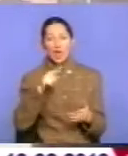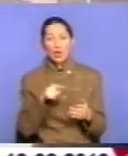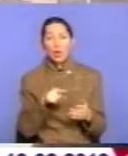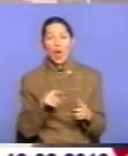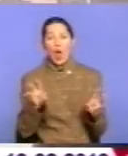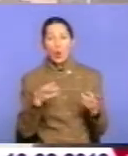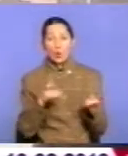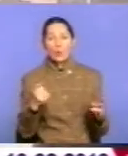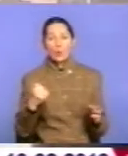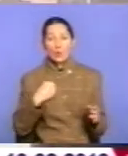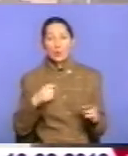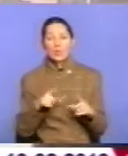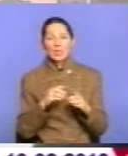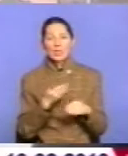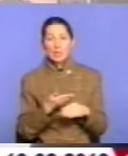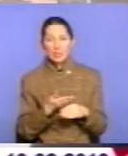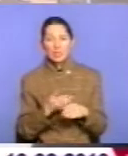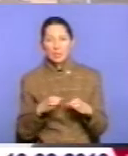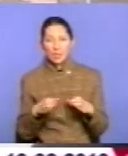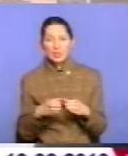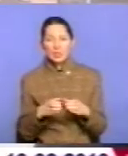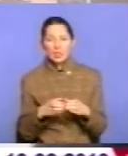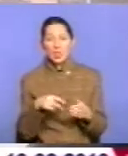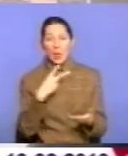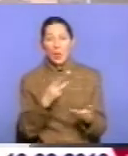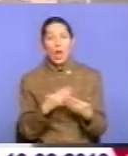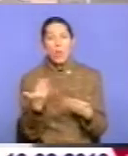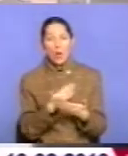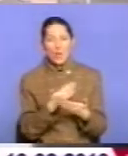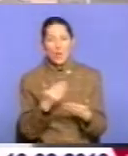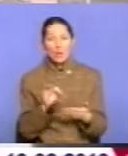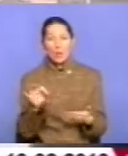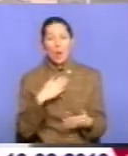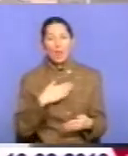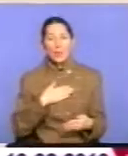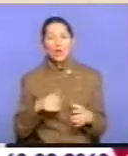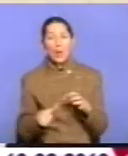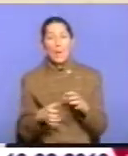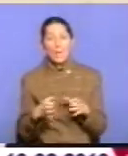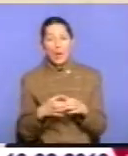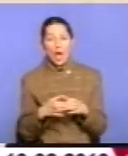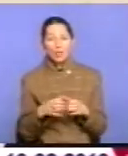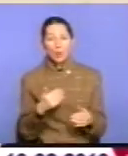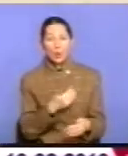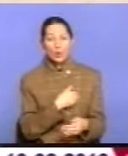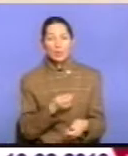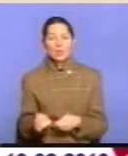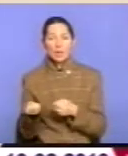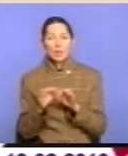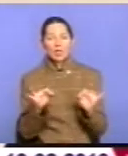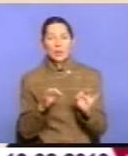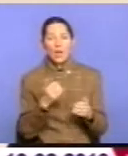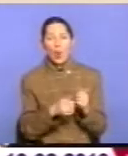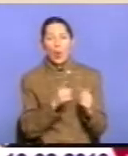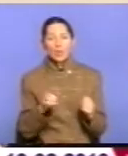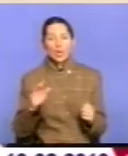військової частини ми покажемо фільм про нашу бригаду. Хочеться донести до кожної дитини, до